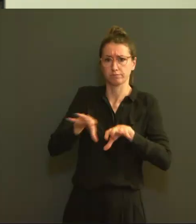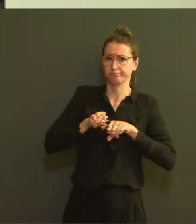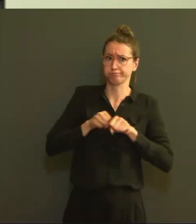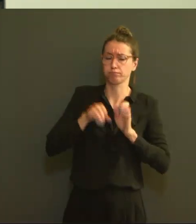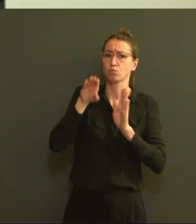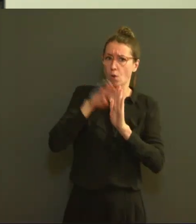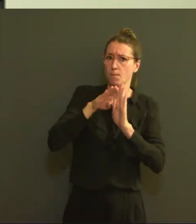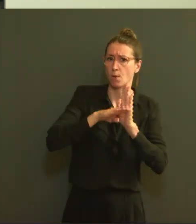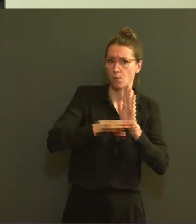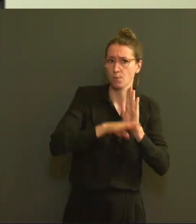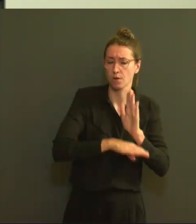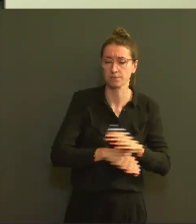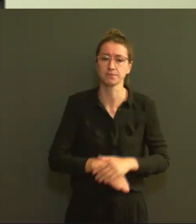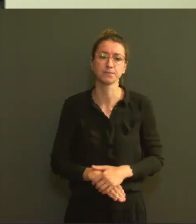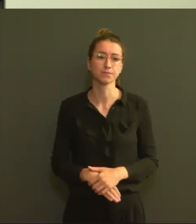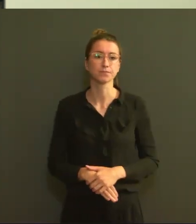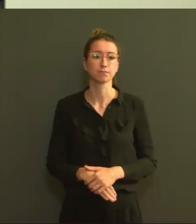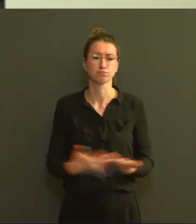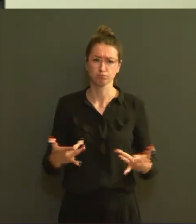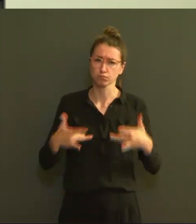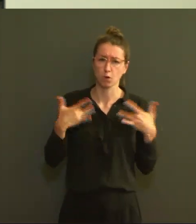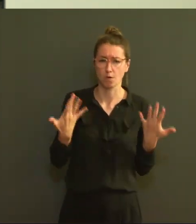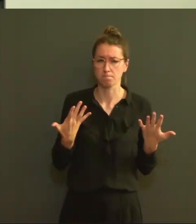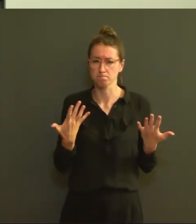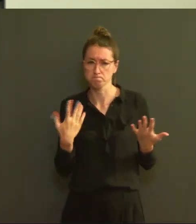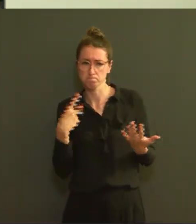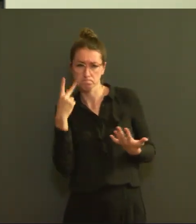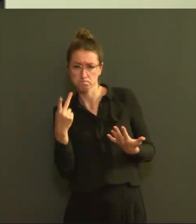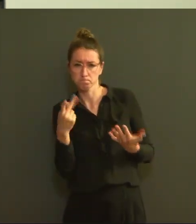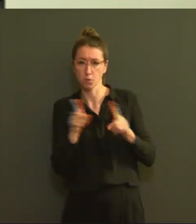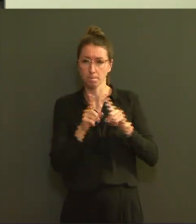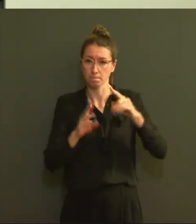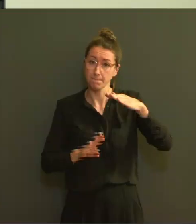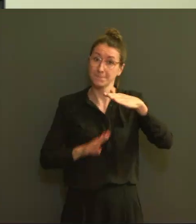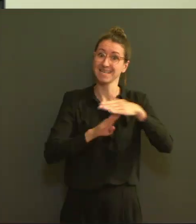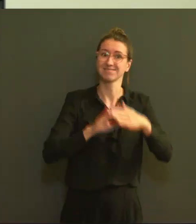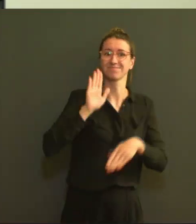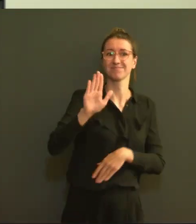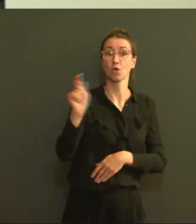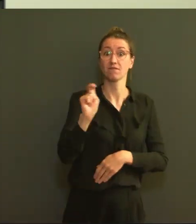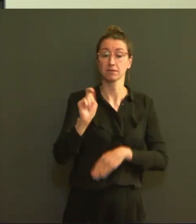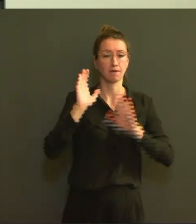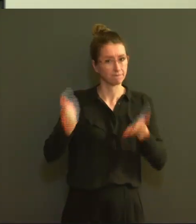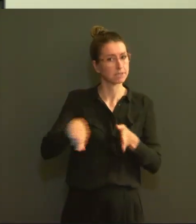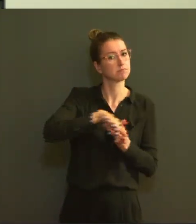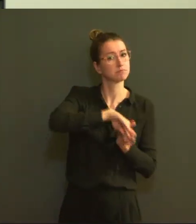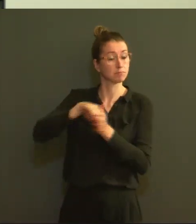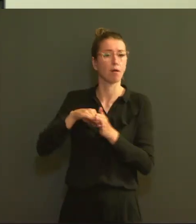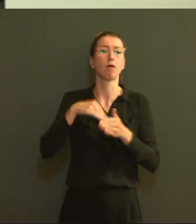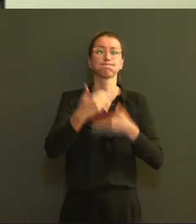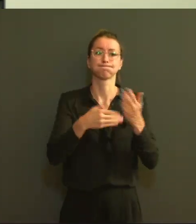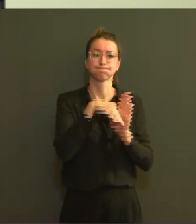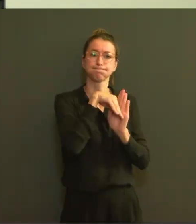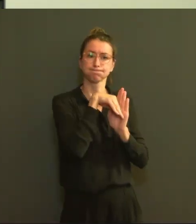Et on a l'impression qu'on a passé le pic de contamination. Ce n'est pas vrai dans les autres